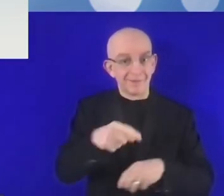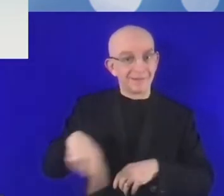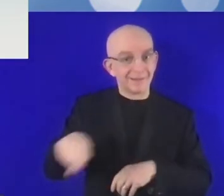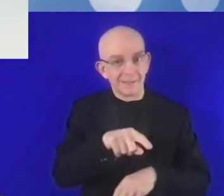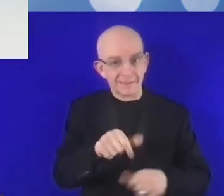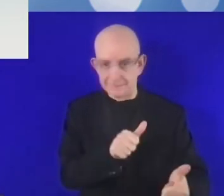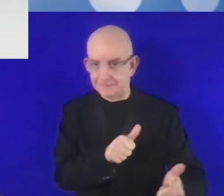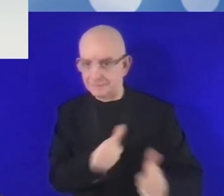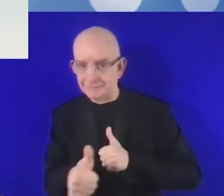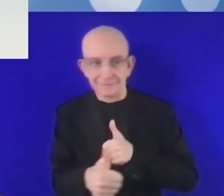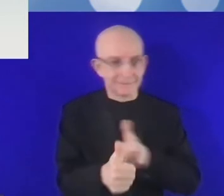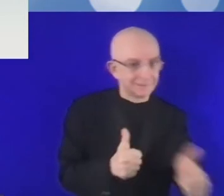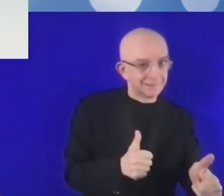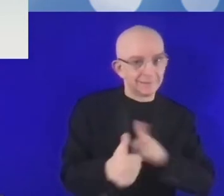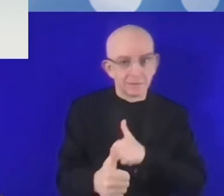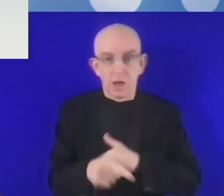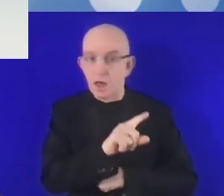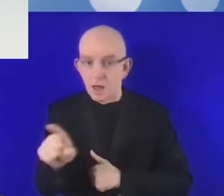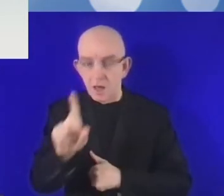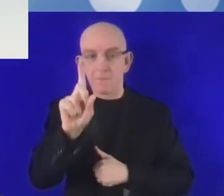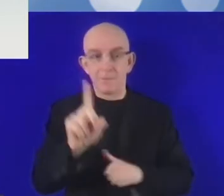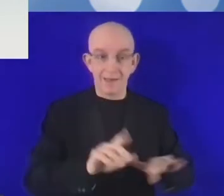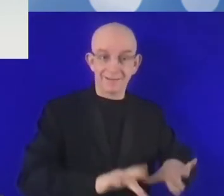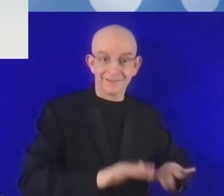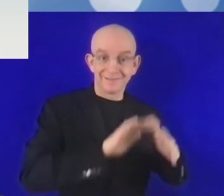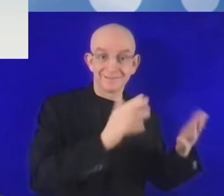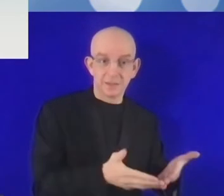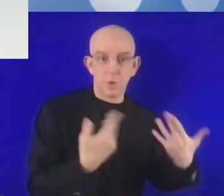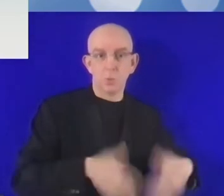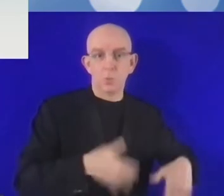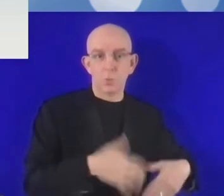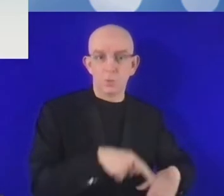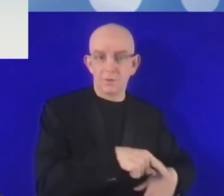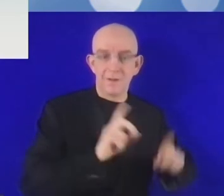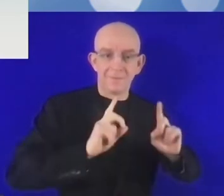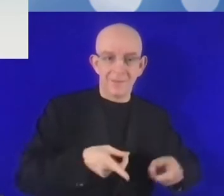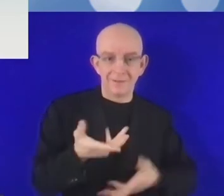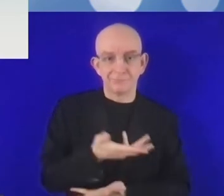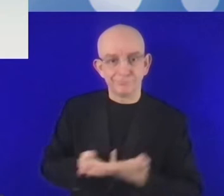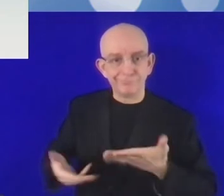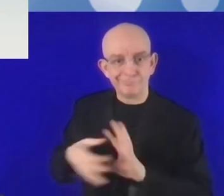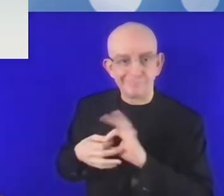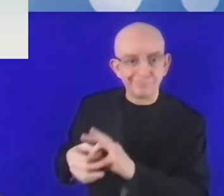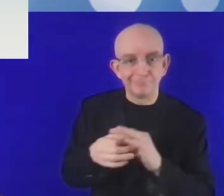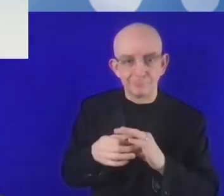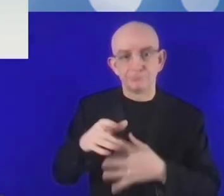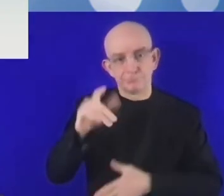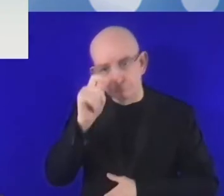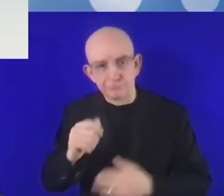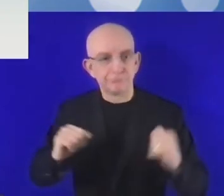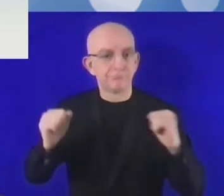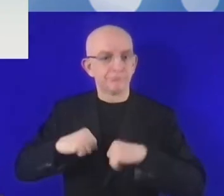chez les opérateurs de réseau. Tous ces gens-là ont travaillé en permanence et c'est grâce à eux que nous avons